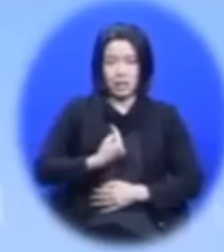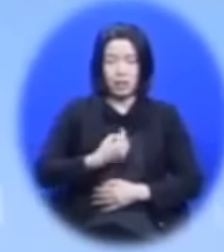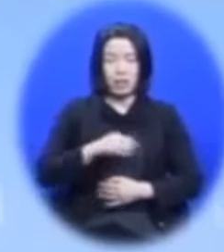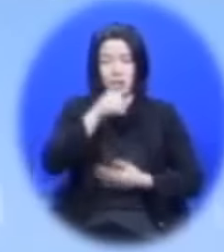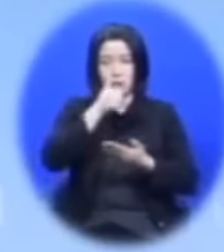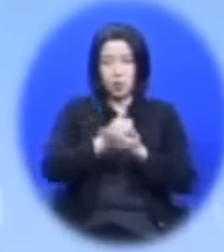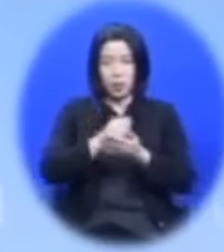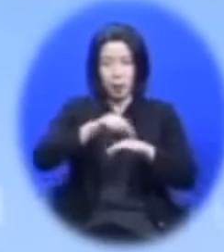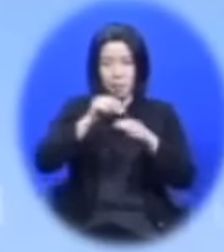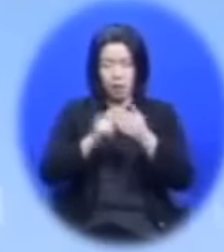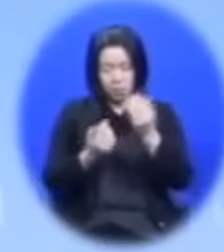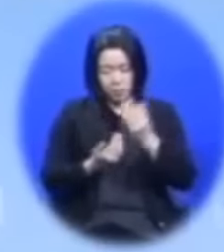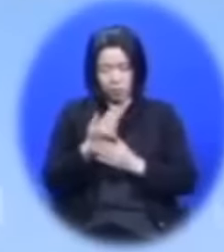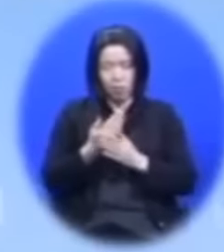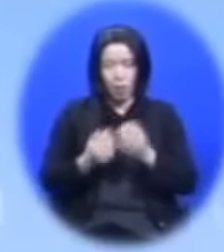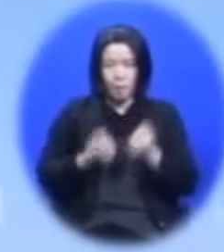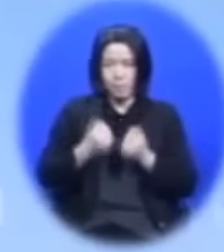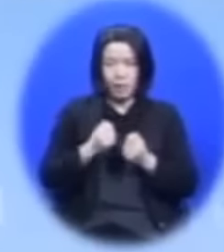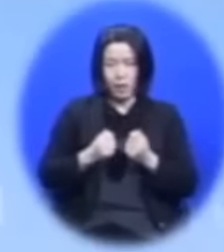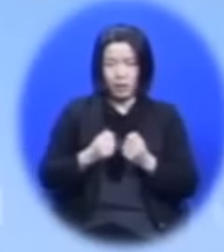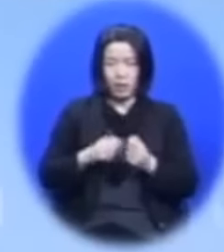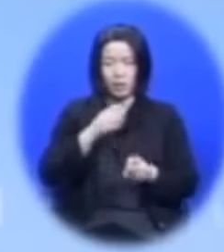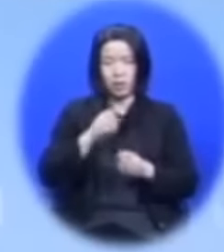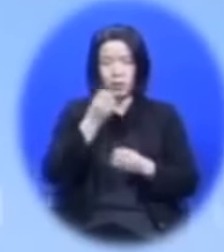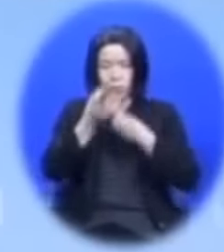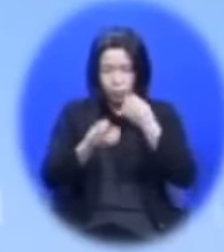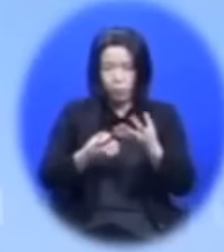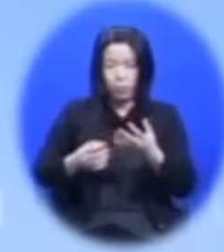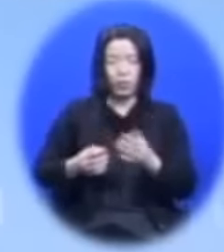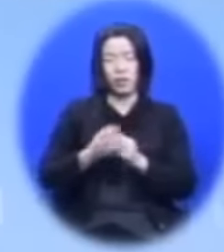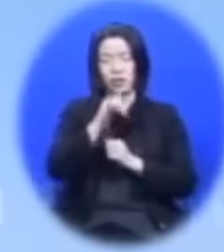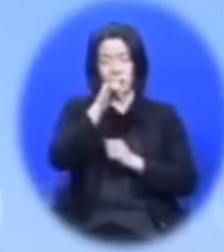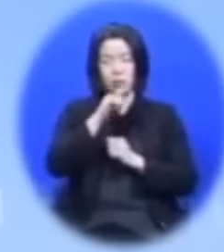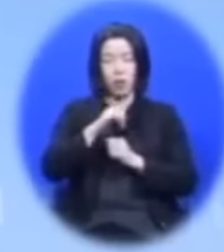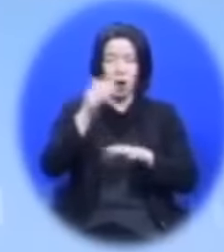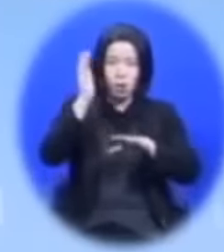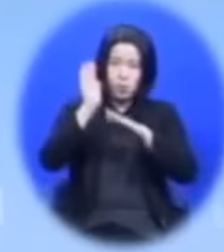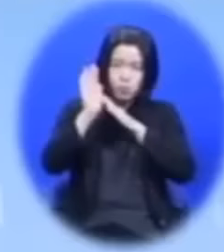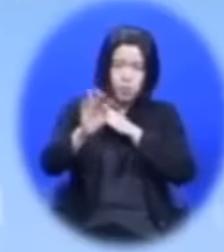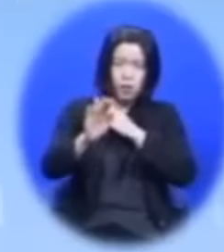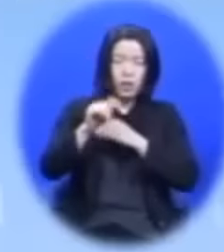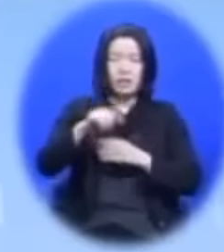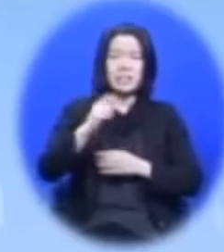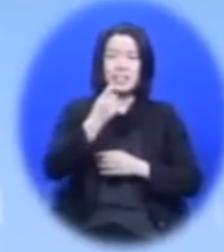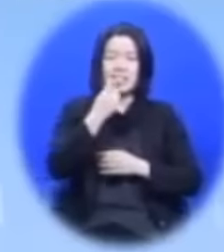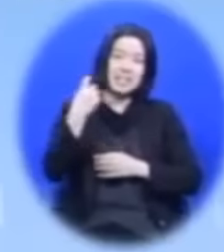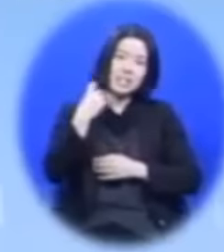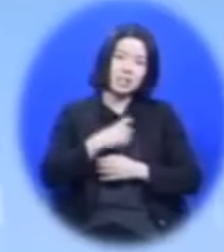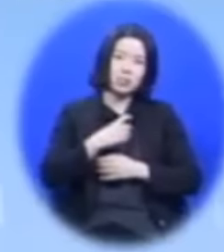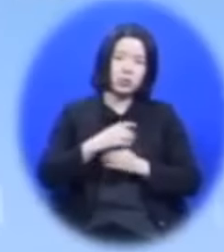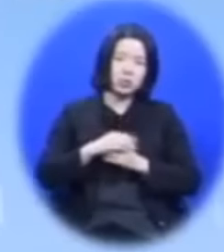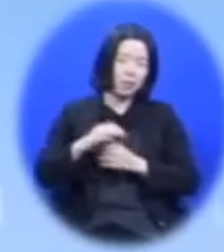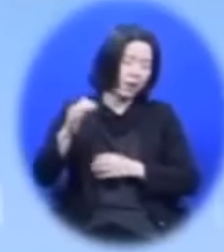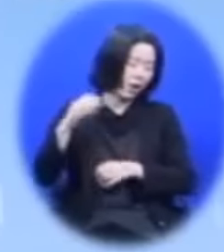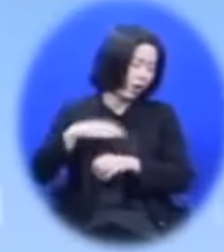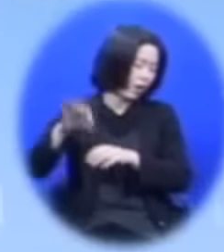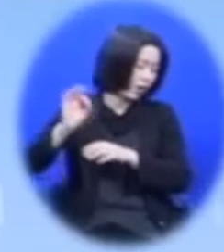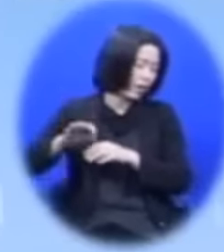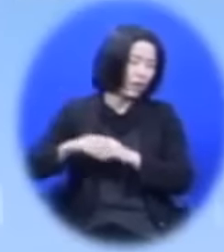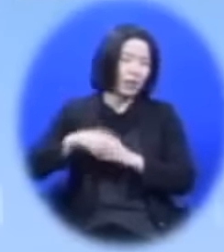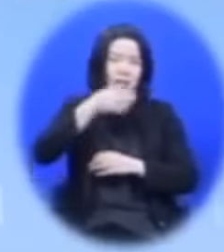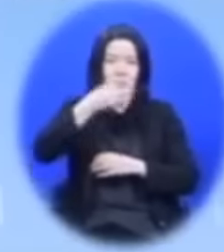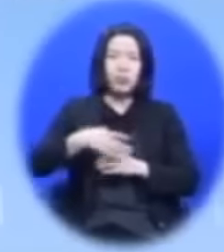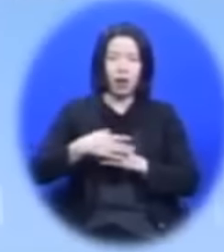일어나면 즉시 달려가서 또 고해 성사하고 또 고해 성사. 나중에는 그 신부가 얼마나 귀찮은지 얼마나 힘이